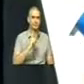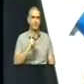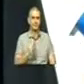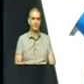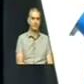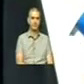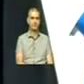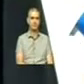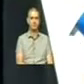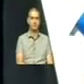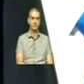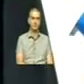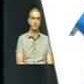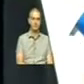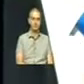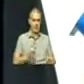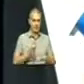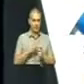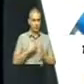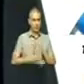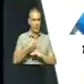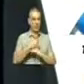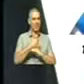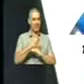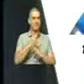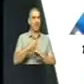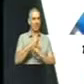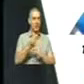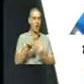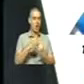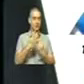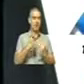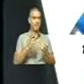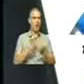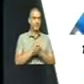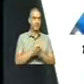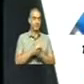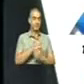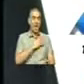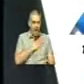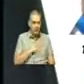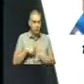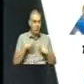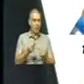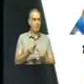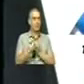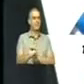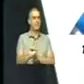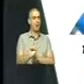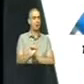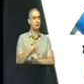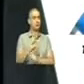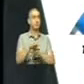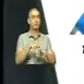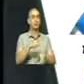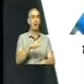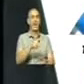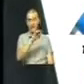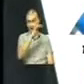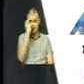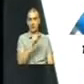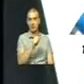שהמפלגה שלנו, תחת הנהגתו ותחת הנהגה של עוד כמה חבר'ה, שרצו לתת לו את התמיכה להיכנס לתוך הממשלה הקיצונית הזאת,